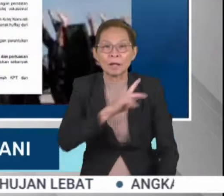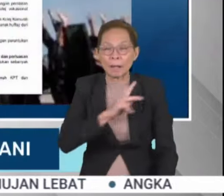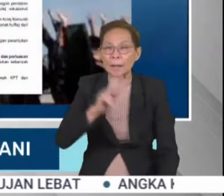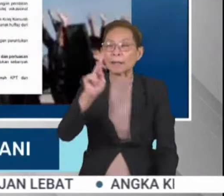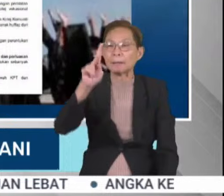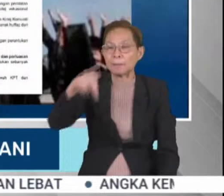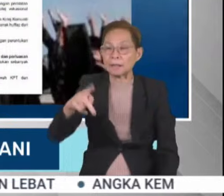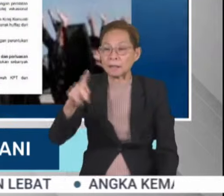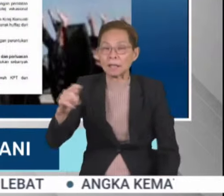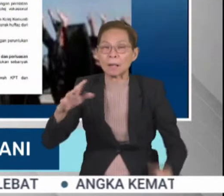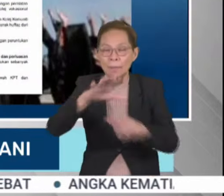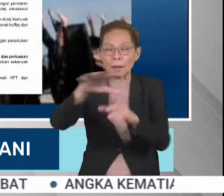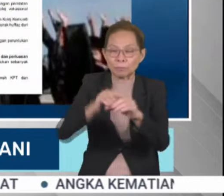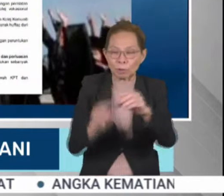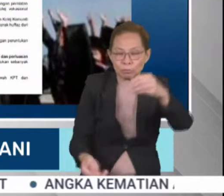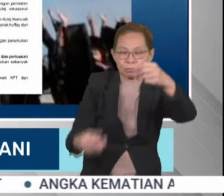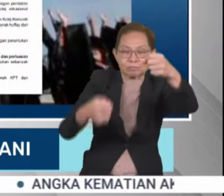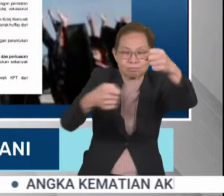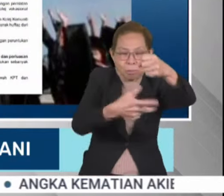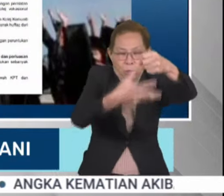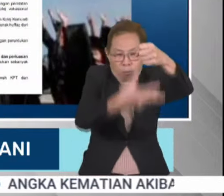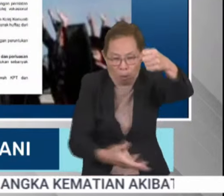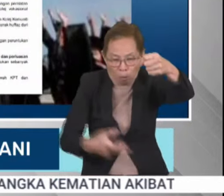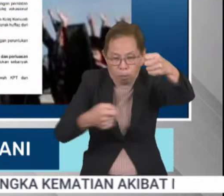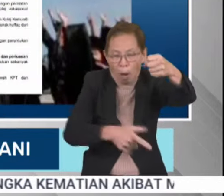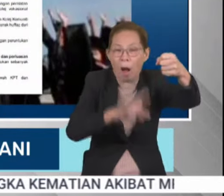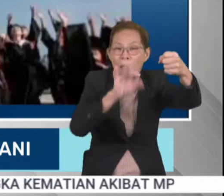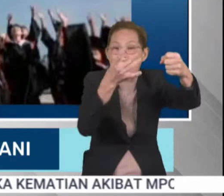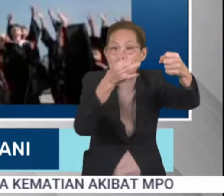Kementerian Pendidikan Tinggi turut menerima pertambahan peruntukan sebanyak